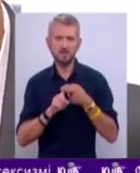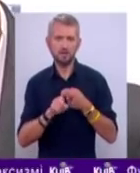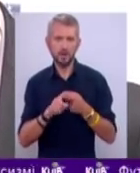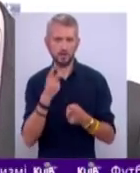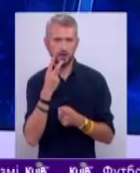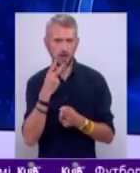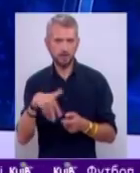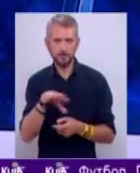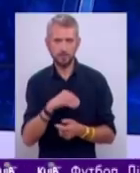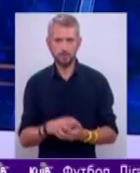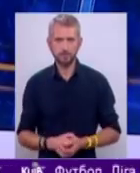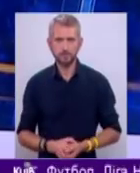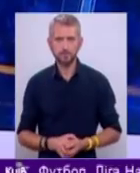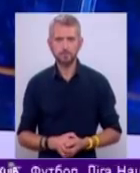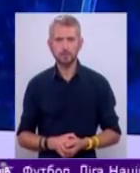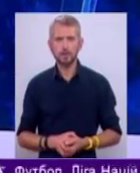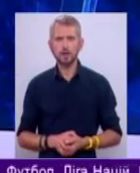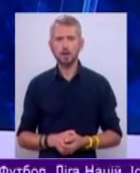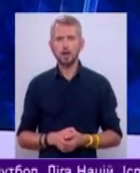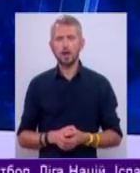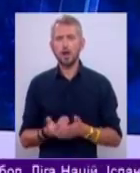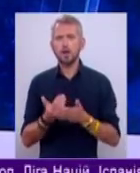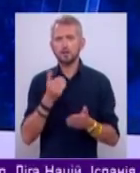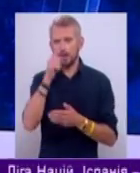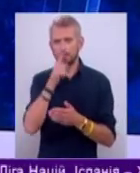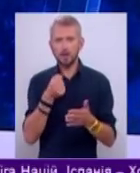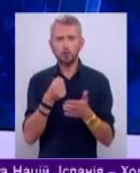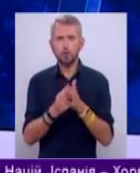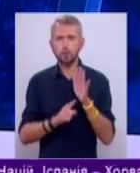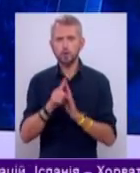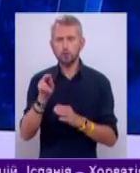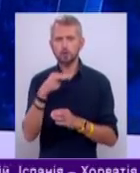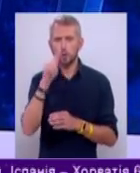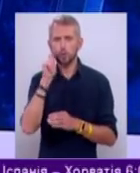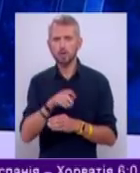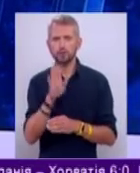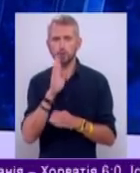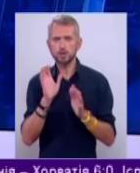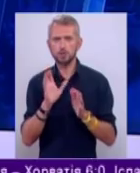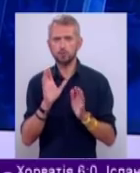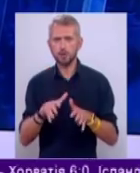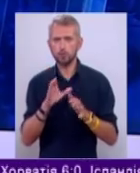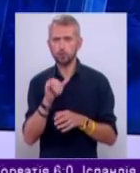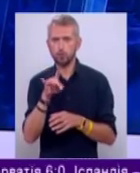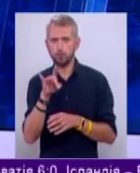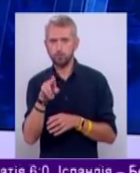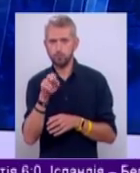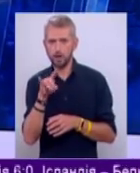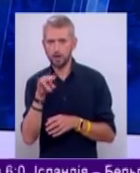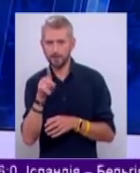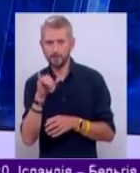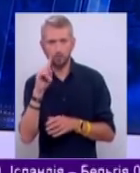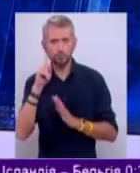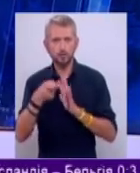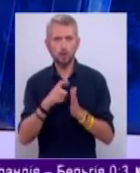всеми. За місяць до початку чемпіонату України у жіночій баскетбольній суперлізі стало відомо, що серед